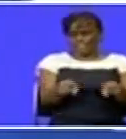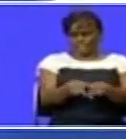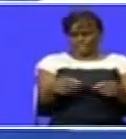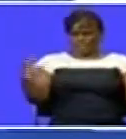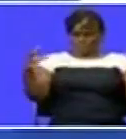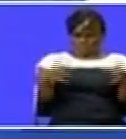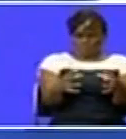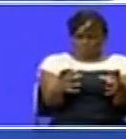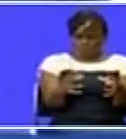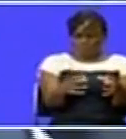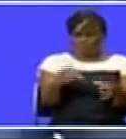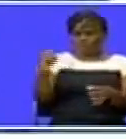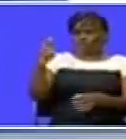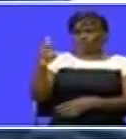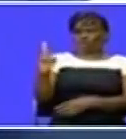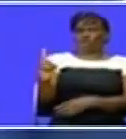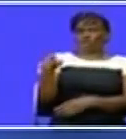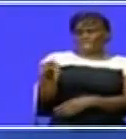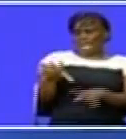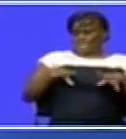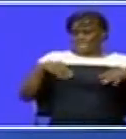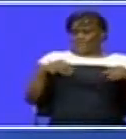Timu ya CORD imekataa rifari.